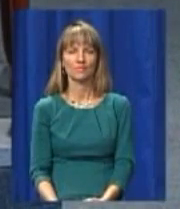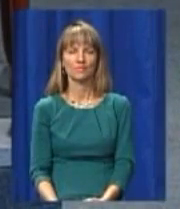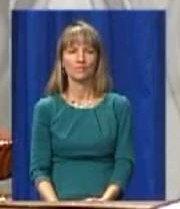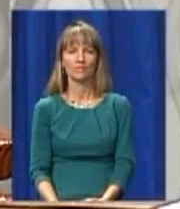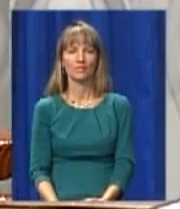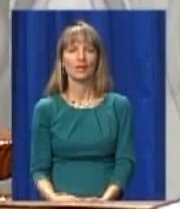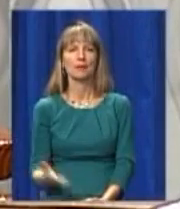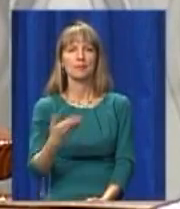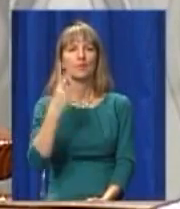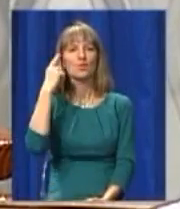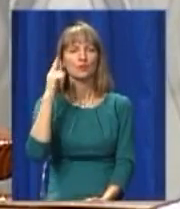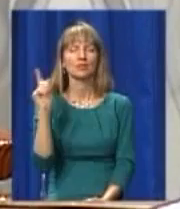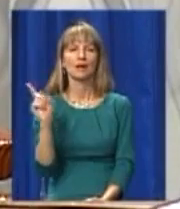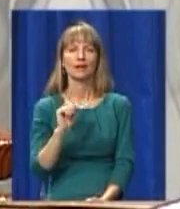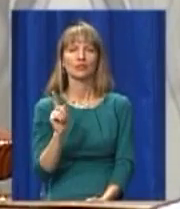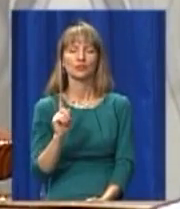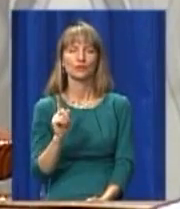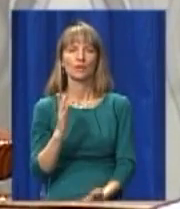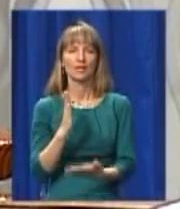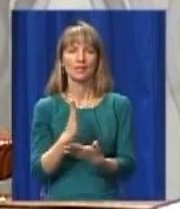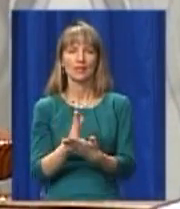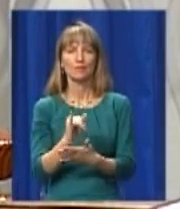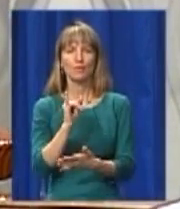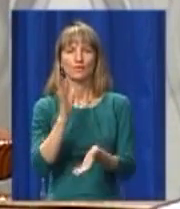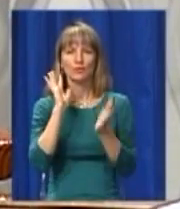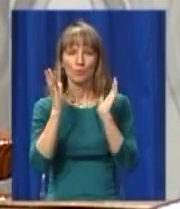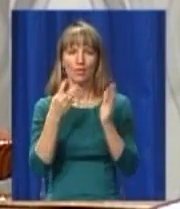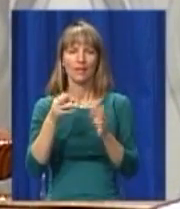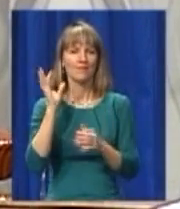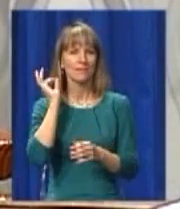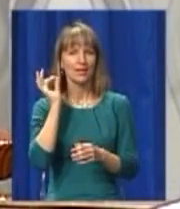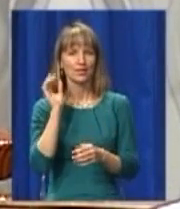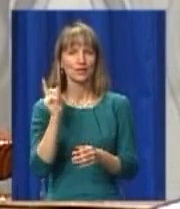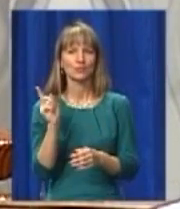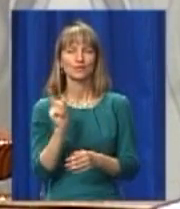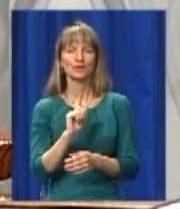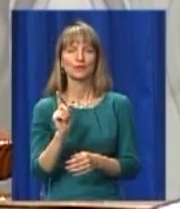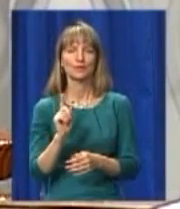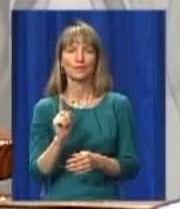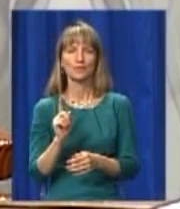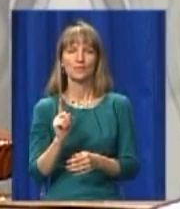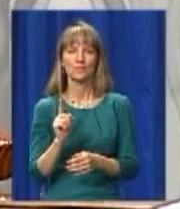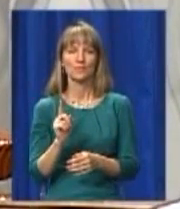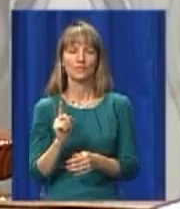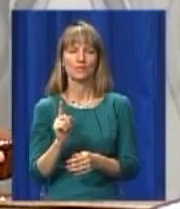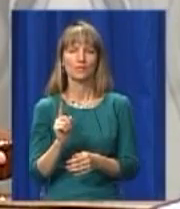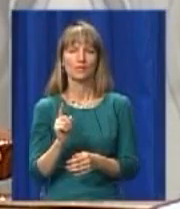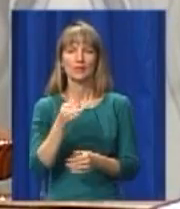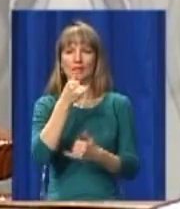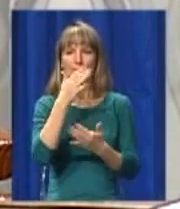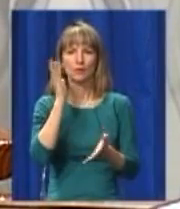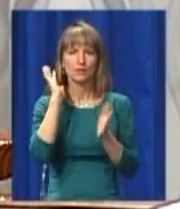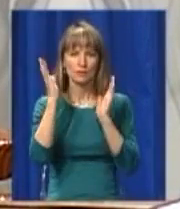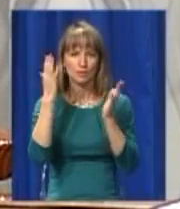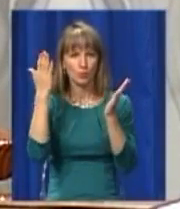Ну, мы узнали о том, что, оказывается, еще и сухой шампунь для волос, что некоторые и нужны не для того, чтобы в больнице люди, которые не могут мыться,